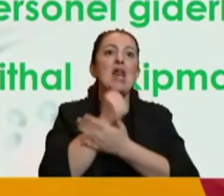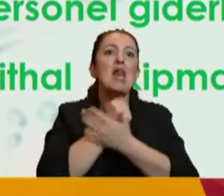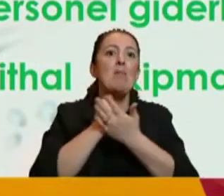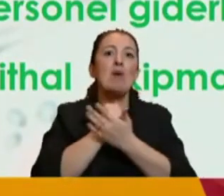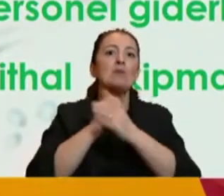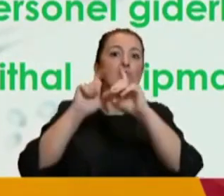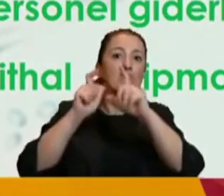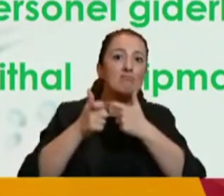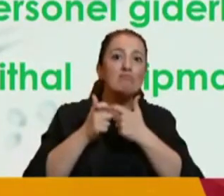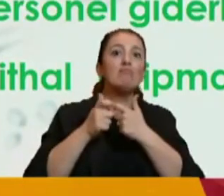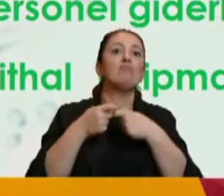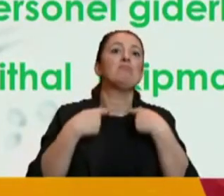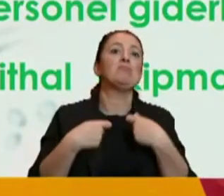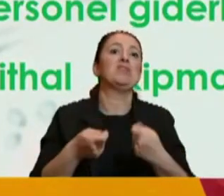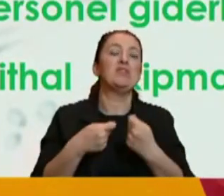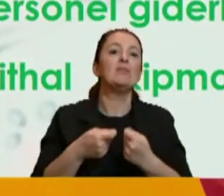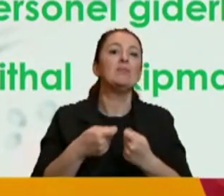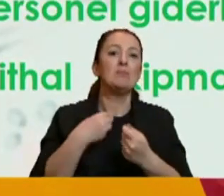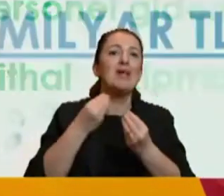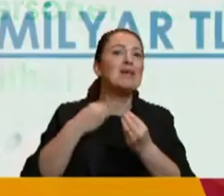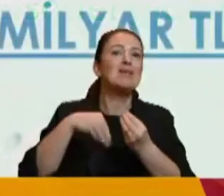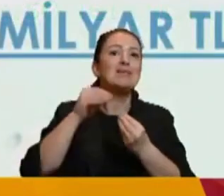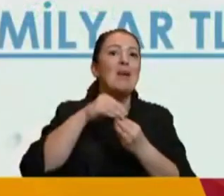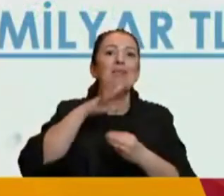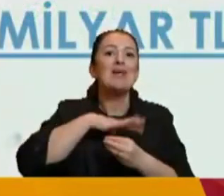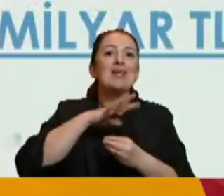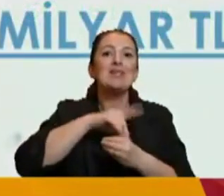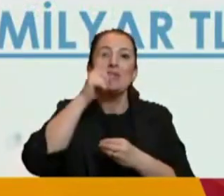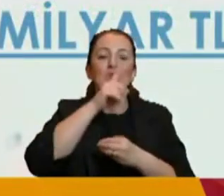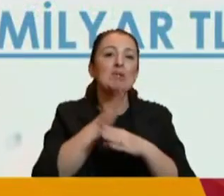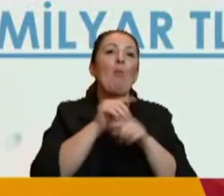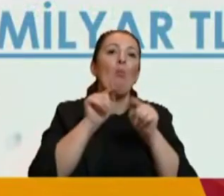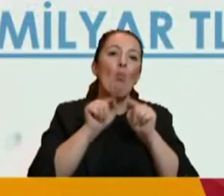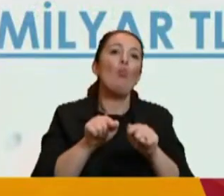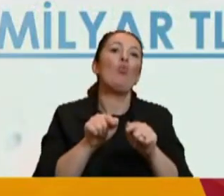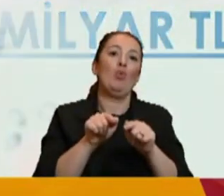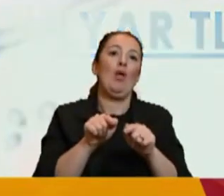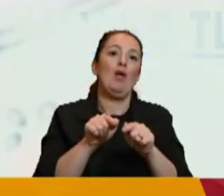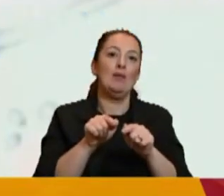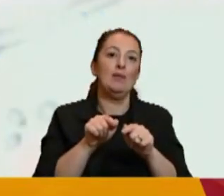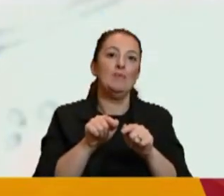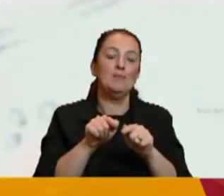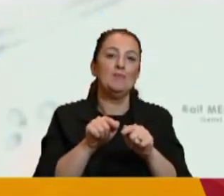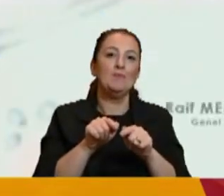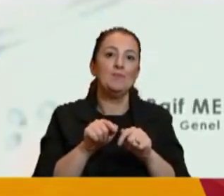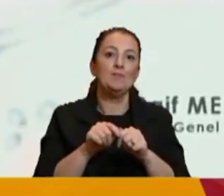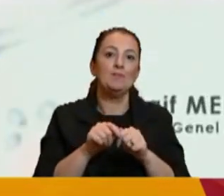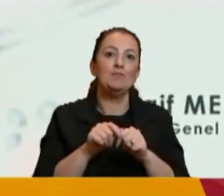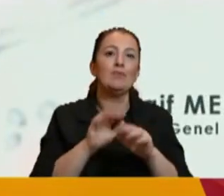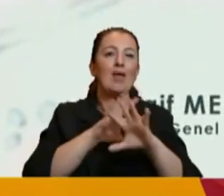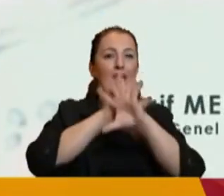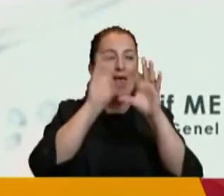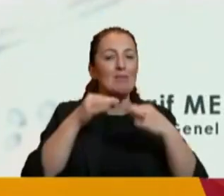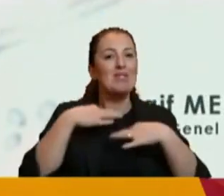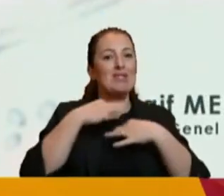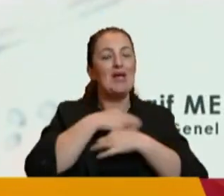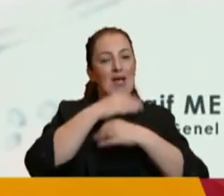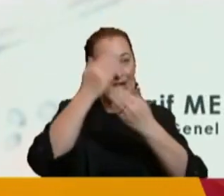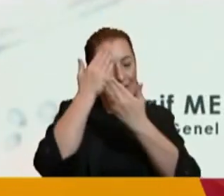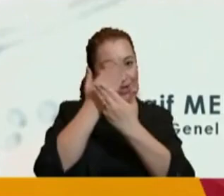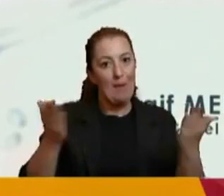bizim zaman talebimizin gerekçeleri bunlardı bir hepinizi saygıyla